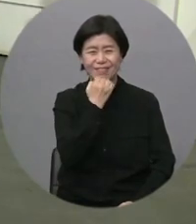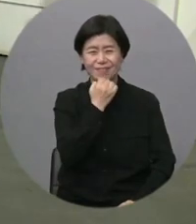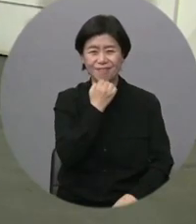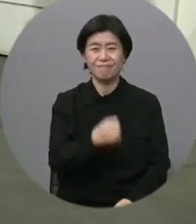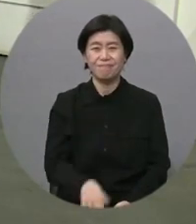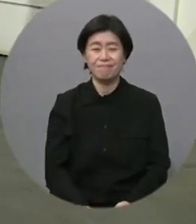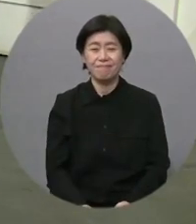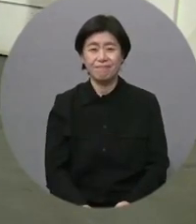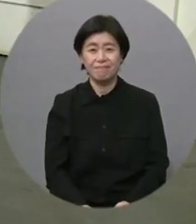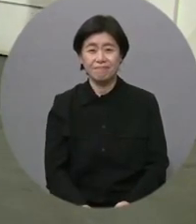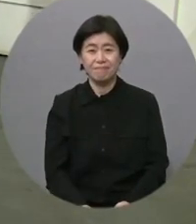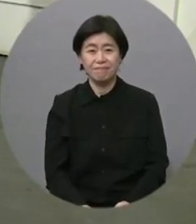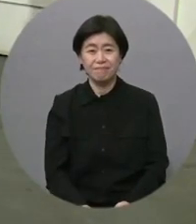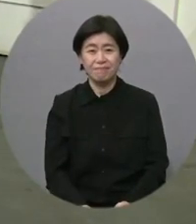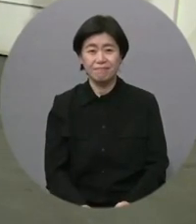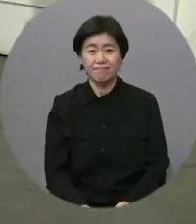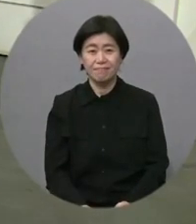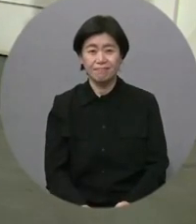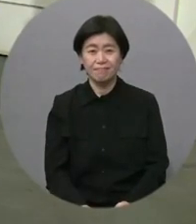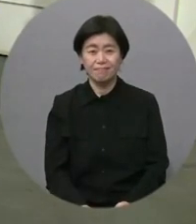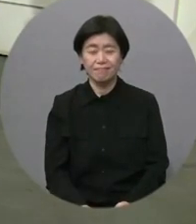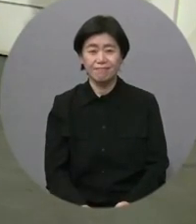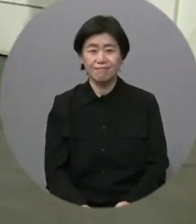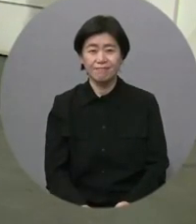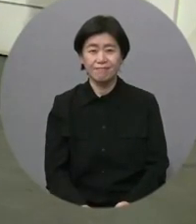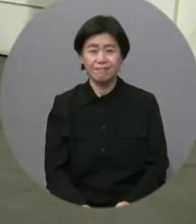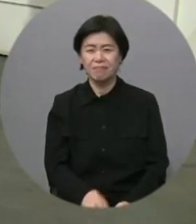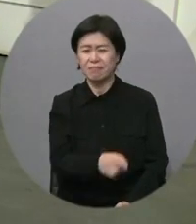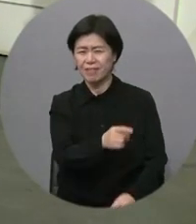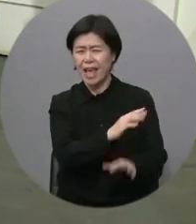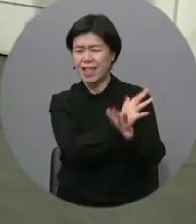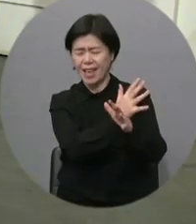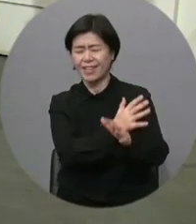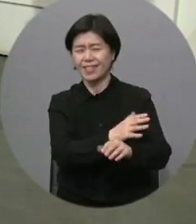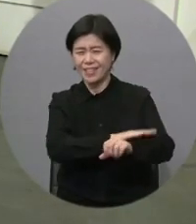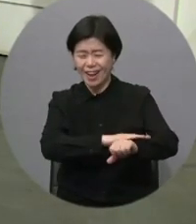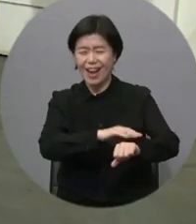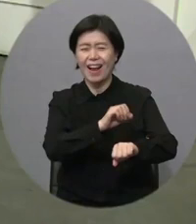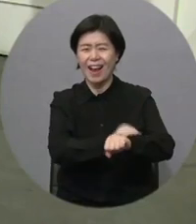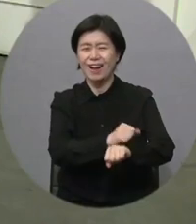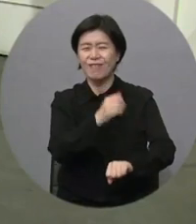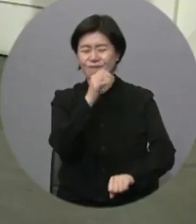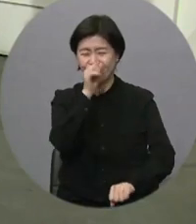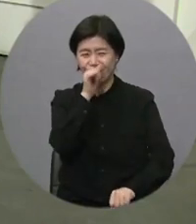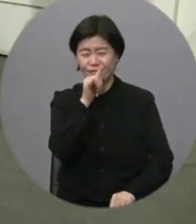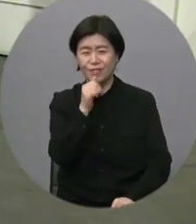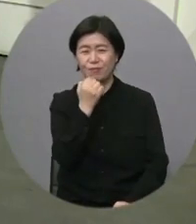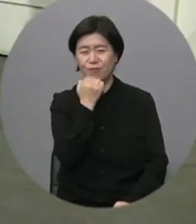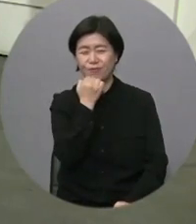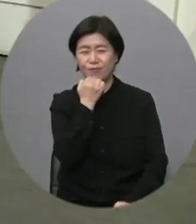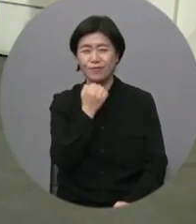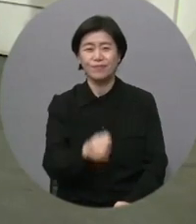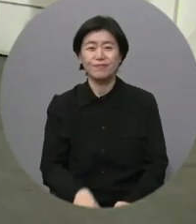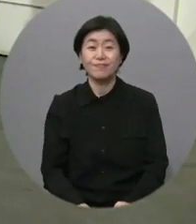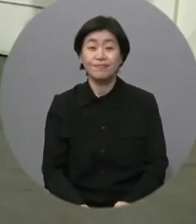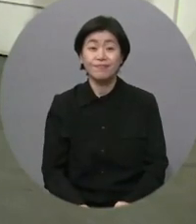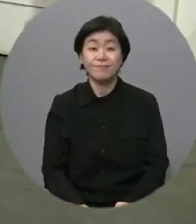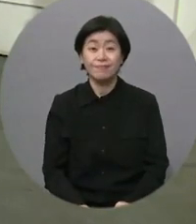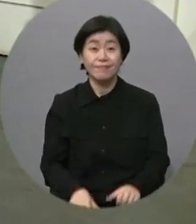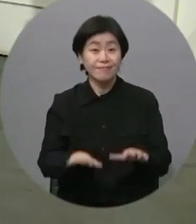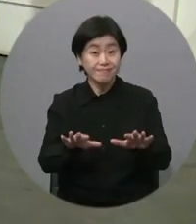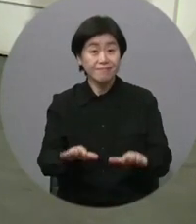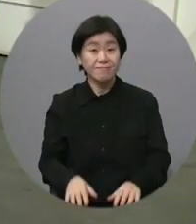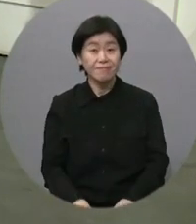저 유단도 좀 예, 멤버에 끼워주면. 역시 네. 개그맨은 개그맨이야. 아, 네. 야. 송구스럽게 제가 함께하겠습니다. 네. 네. 자, 그럼 이제